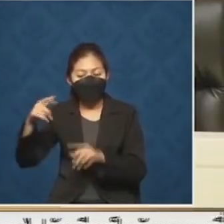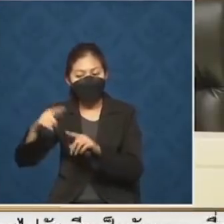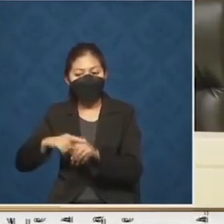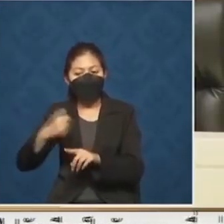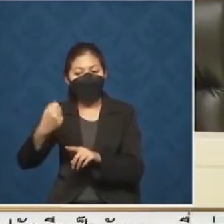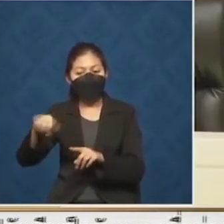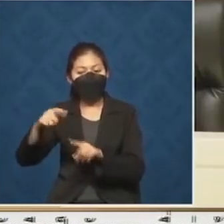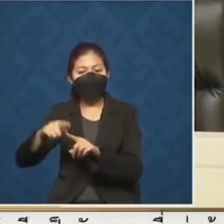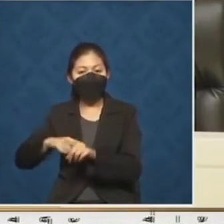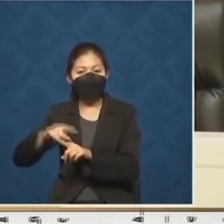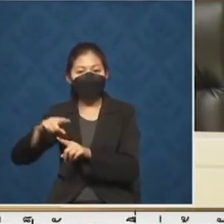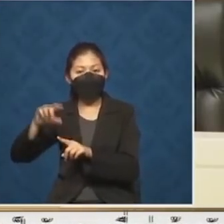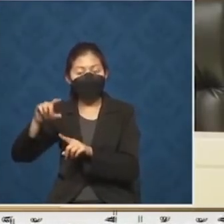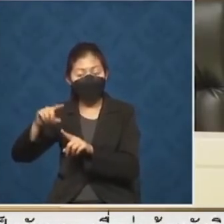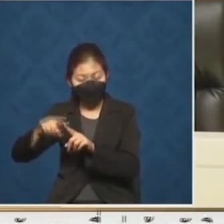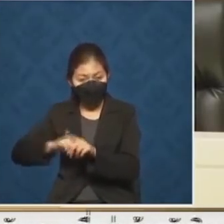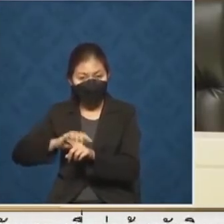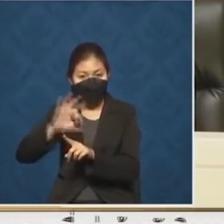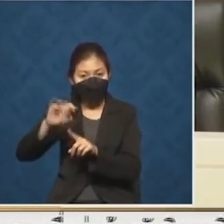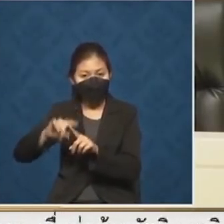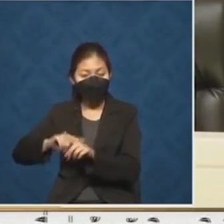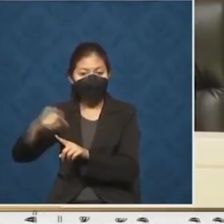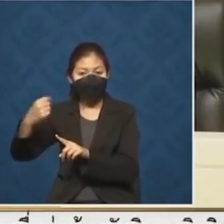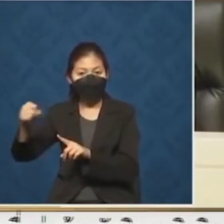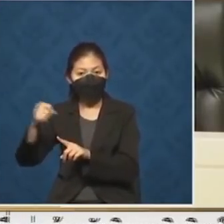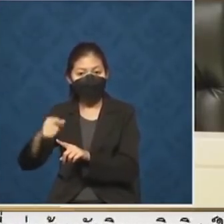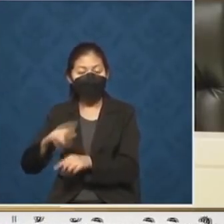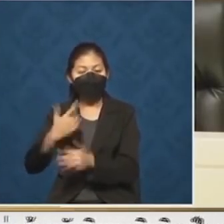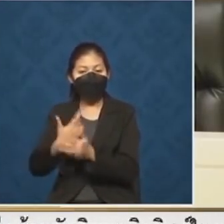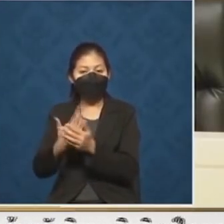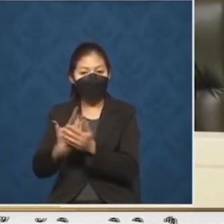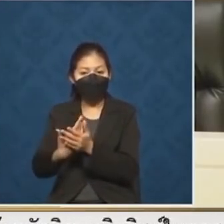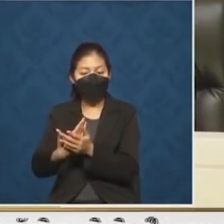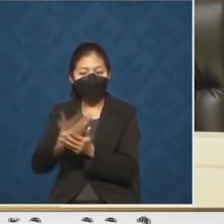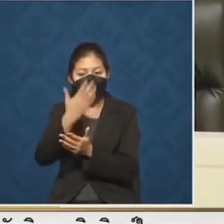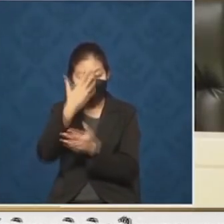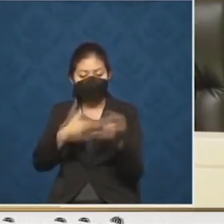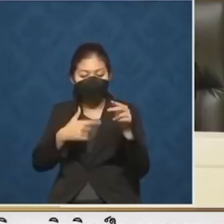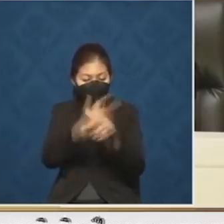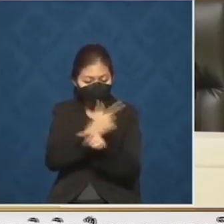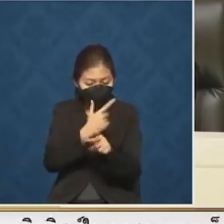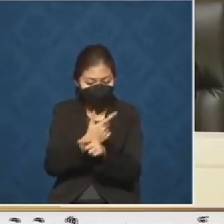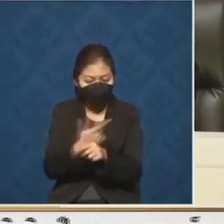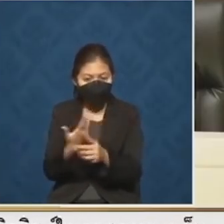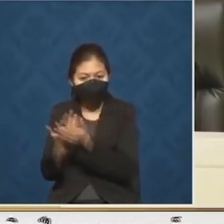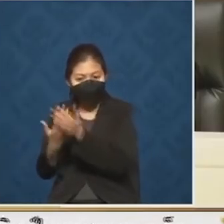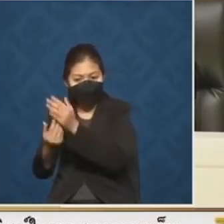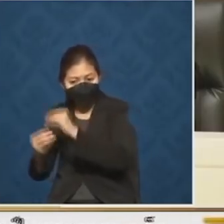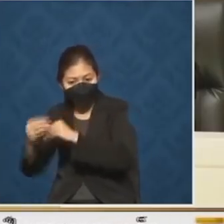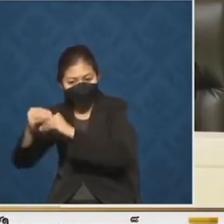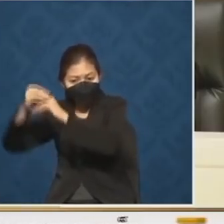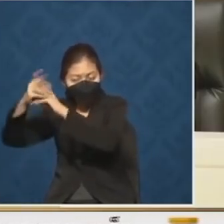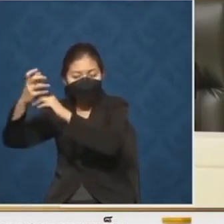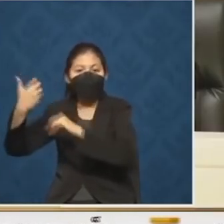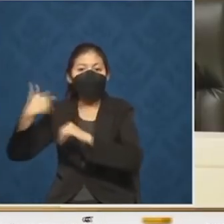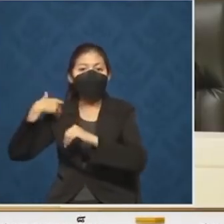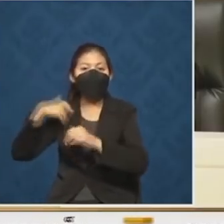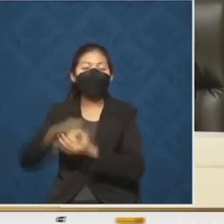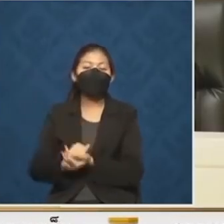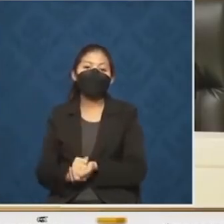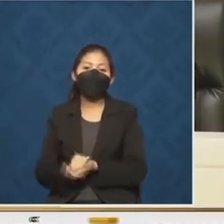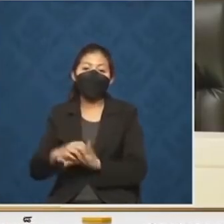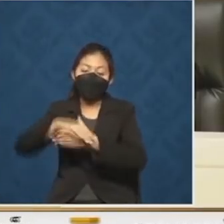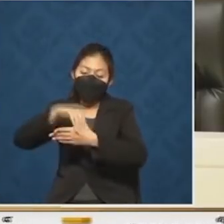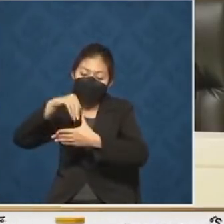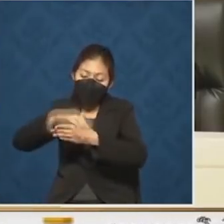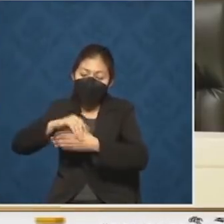จิการาคาหมูหน้าฟาร์มมันขึ้นอย่างรวดเร็วในขณะที่ผมบอกไปแล้วว่าปริมาณหมู